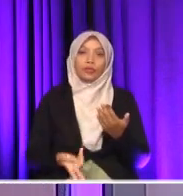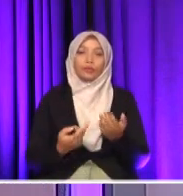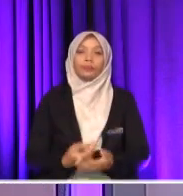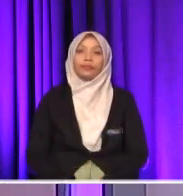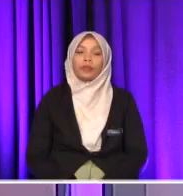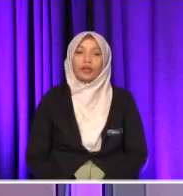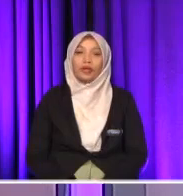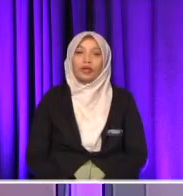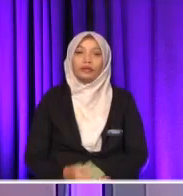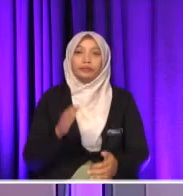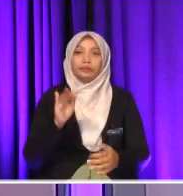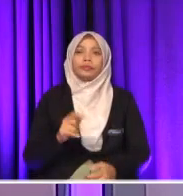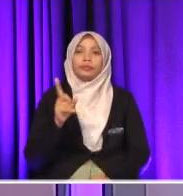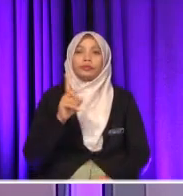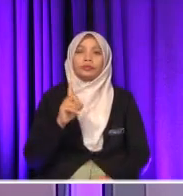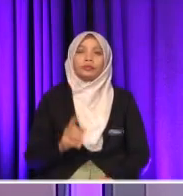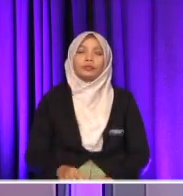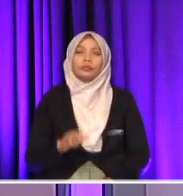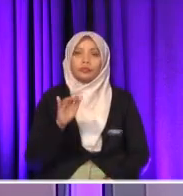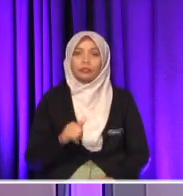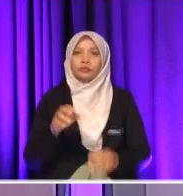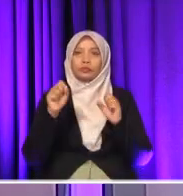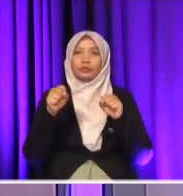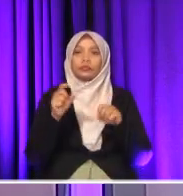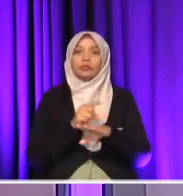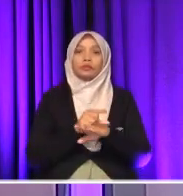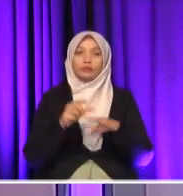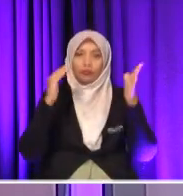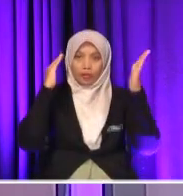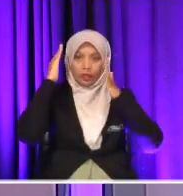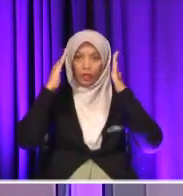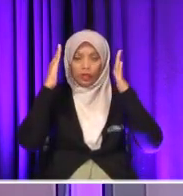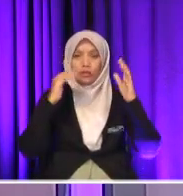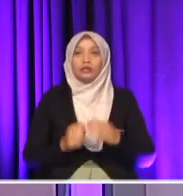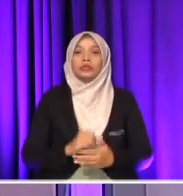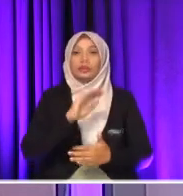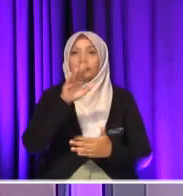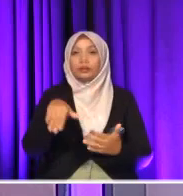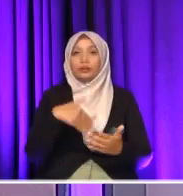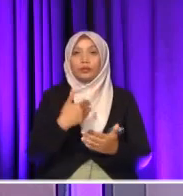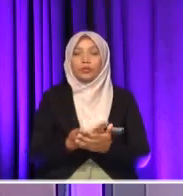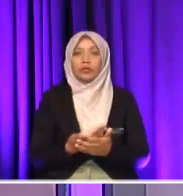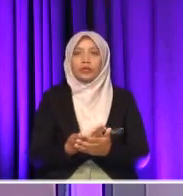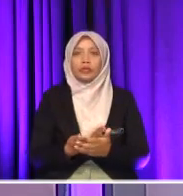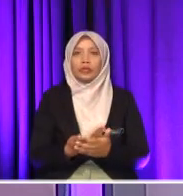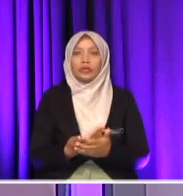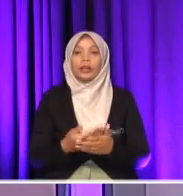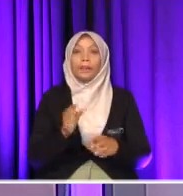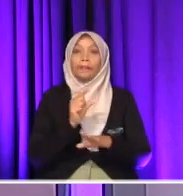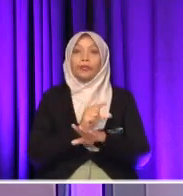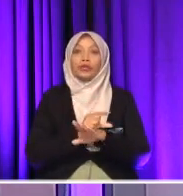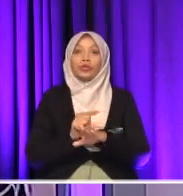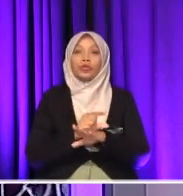yang manakah yang paling sesuai digunakan di Indonesia ini semuanya bergantung kepada pengguna